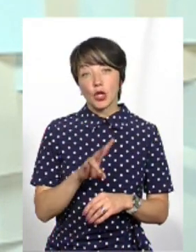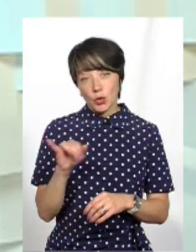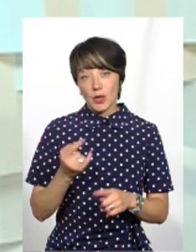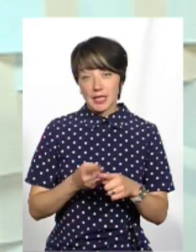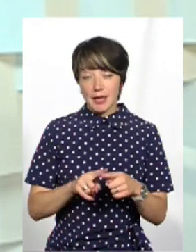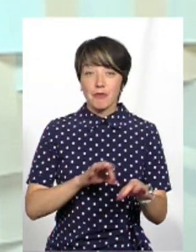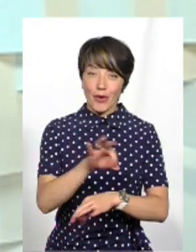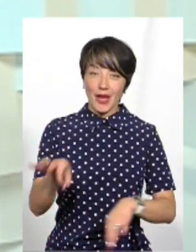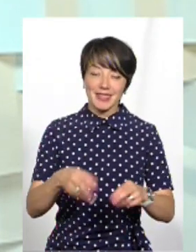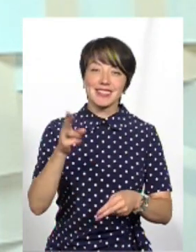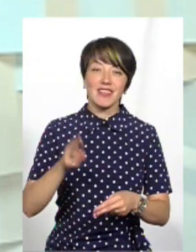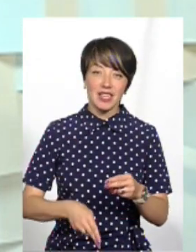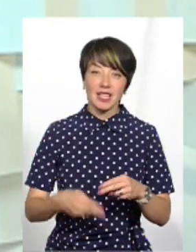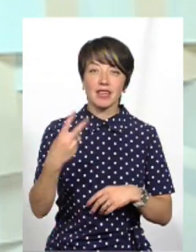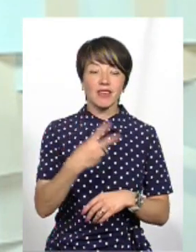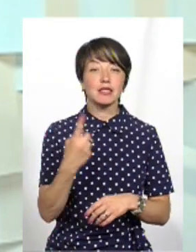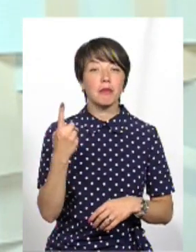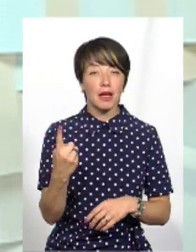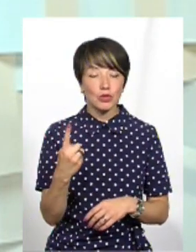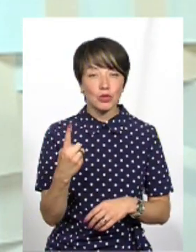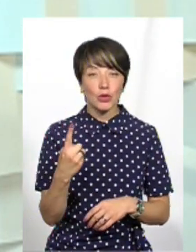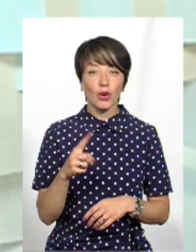Ну, і цей проєкт завершено.